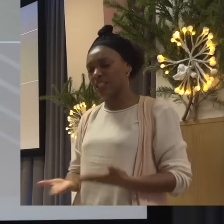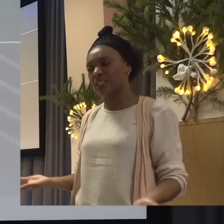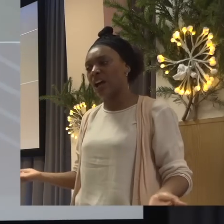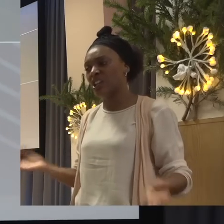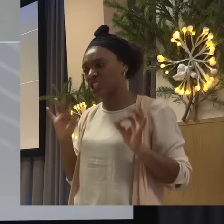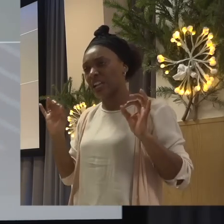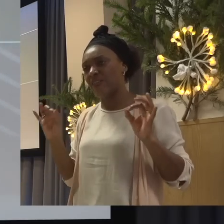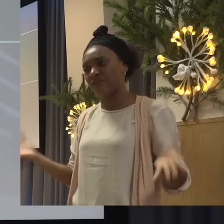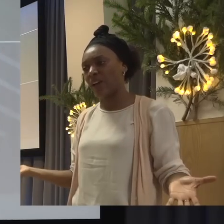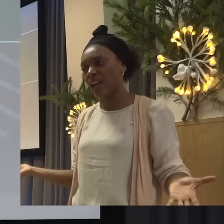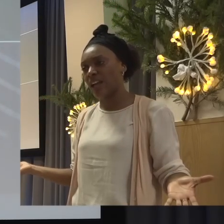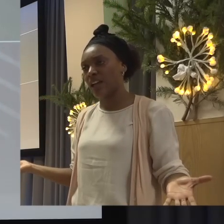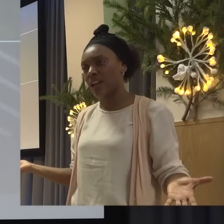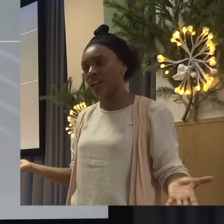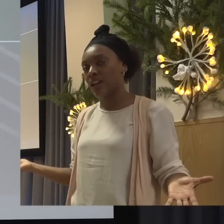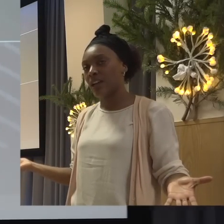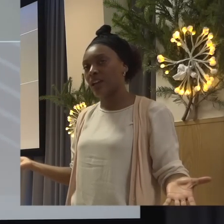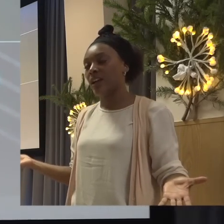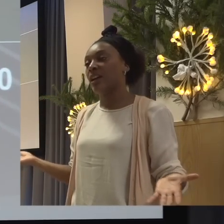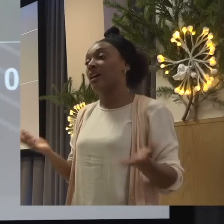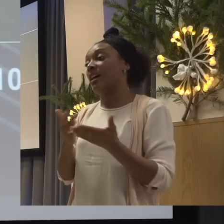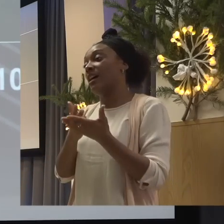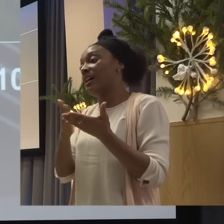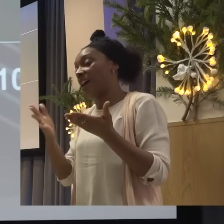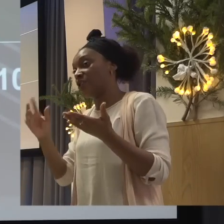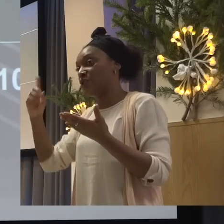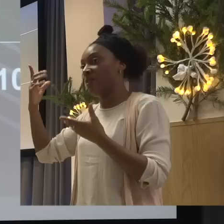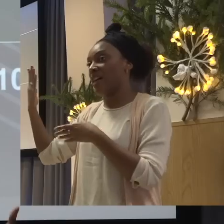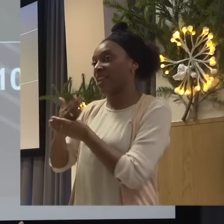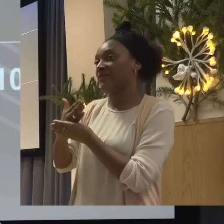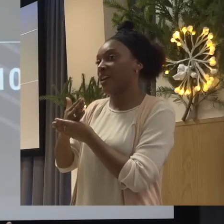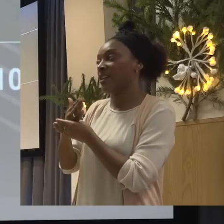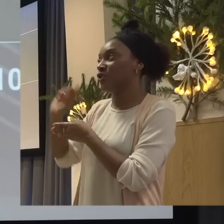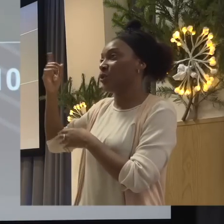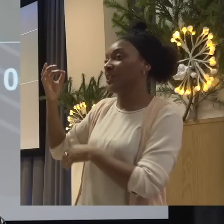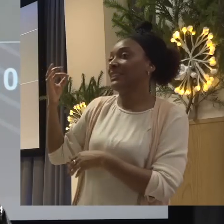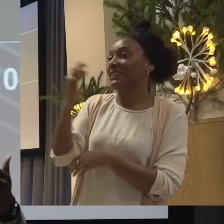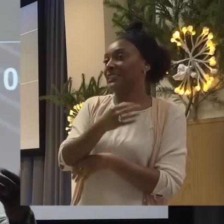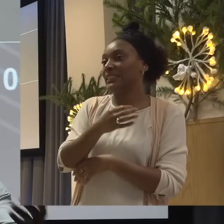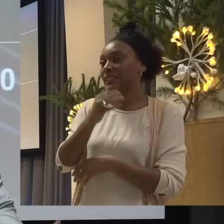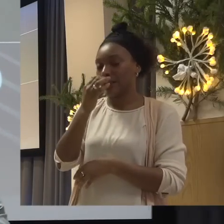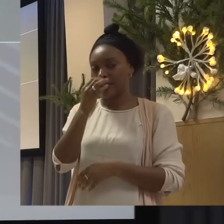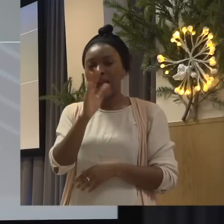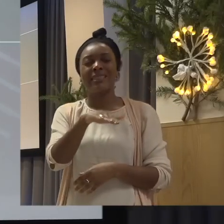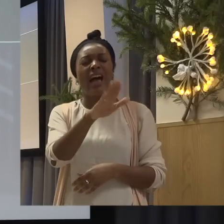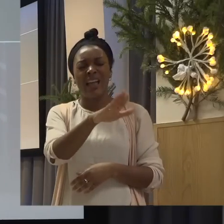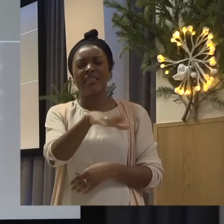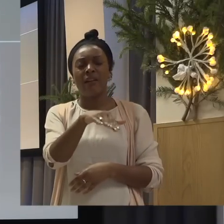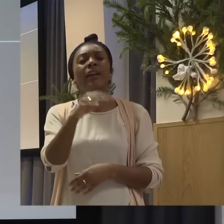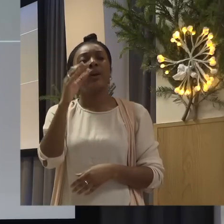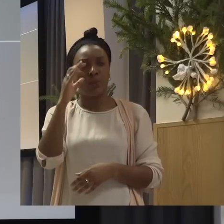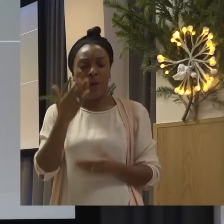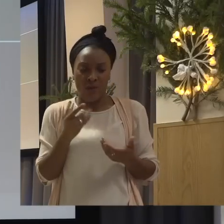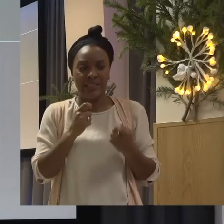Et Dieu rejoint Job au chapitre 38 pour lui dire, écoute-moi, on va maintenant parler.